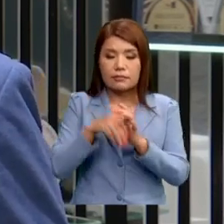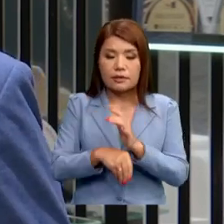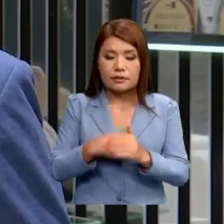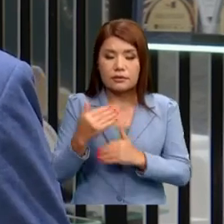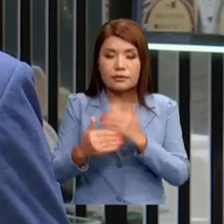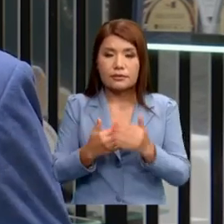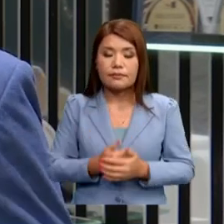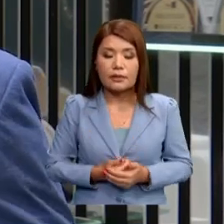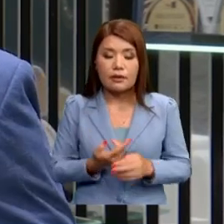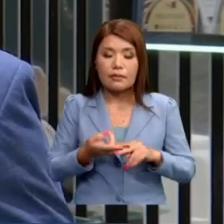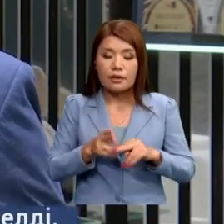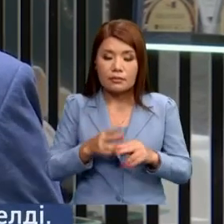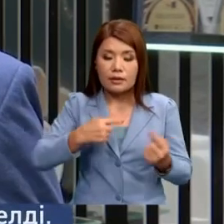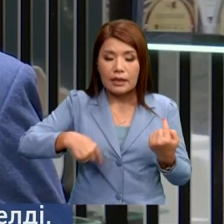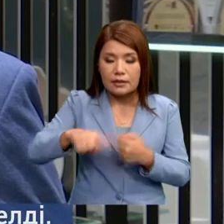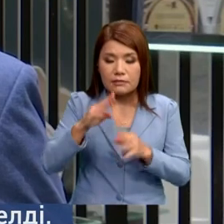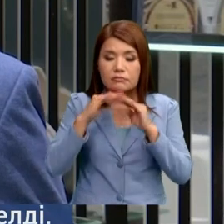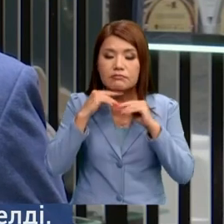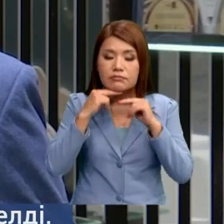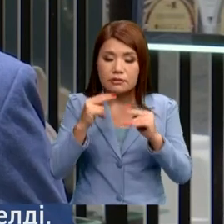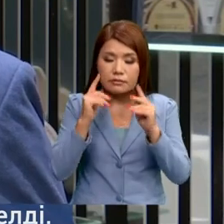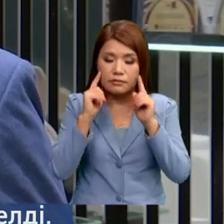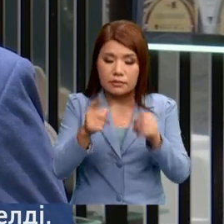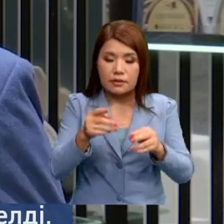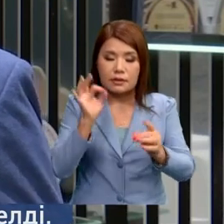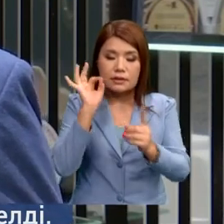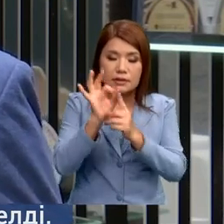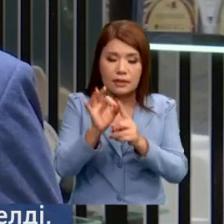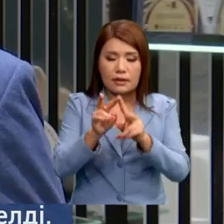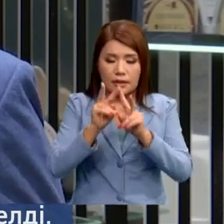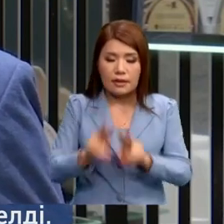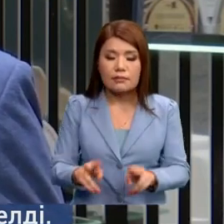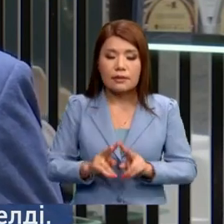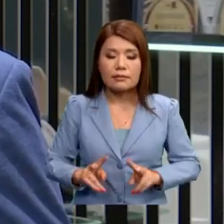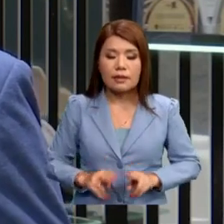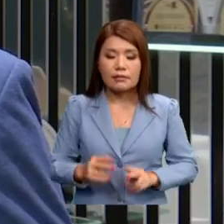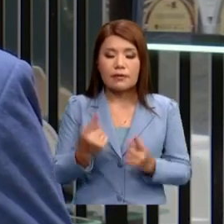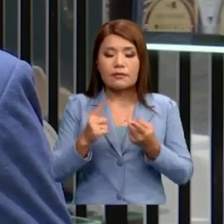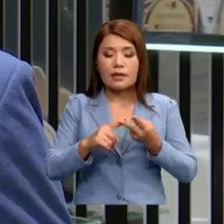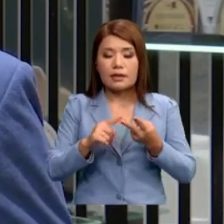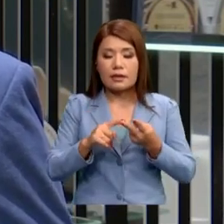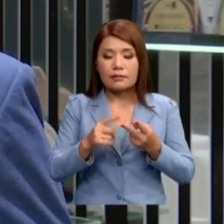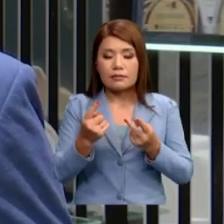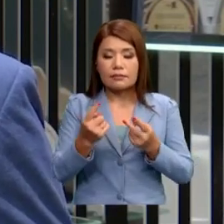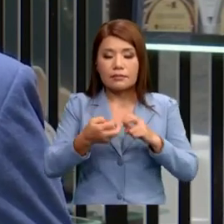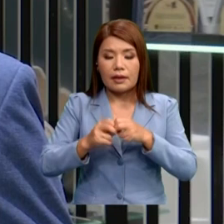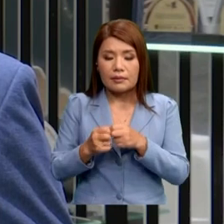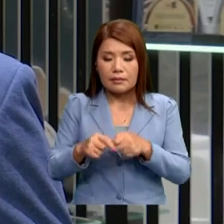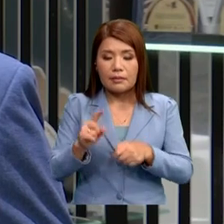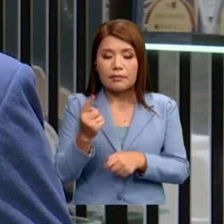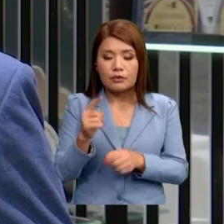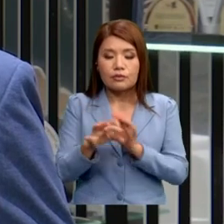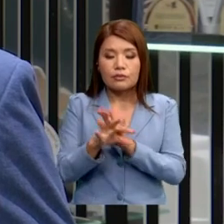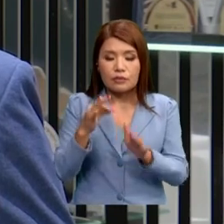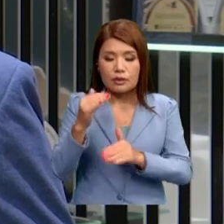развития. Поэтому наши устремления здесь совпали. Вторая большая причина, почему мы выбрали именно